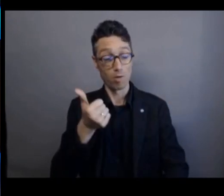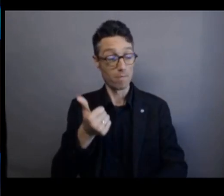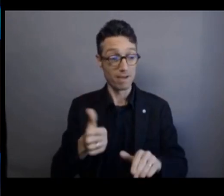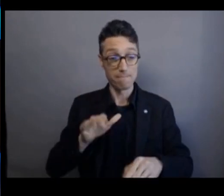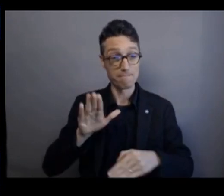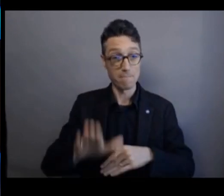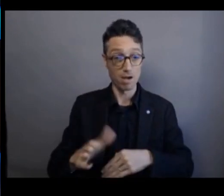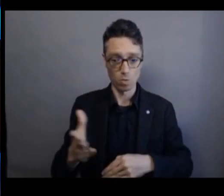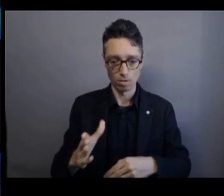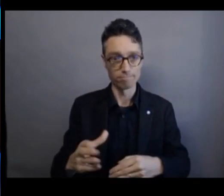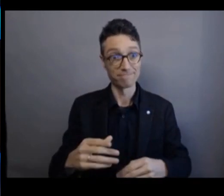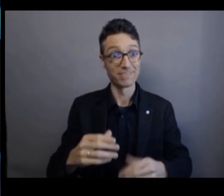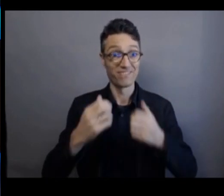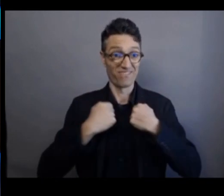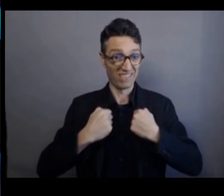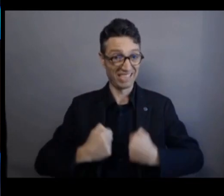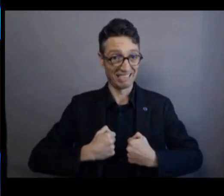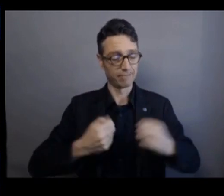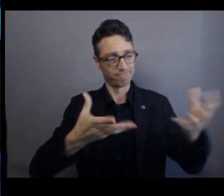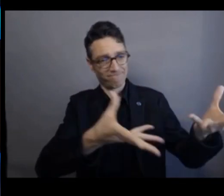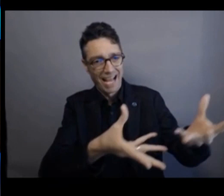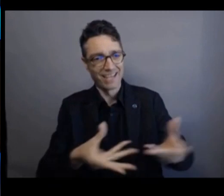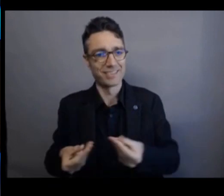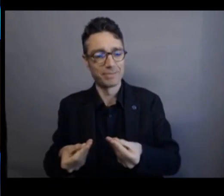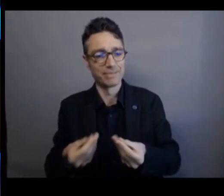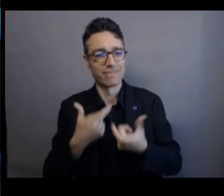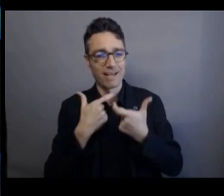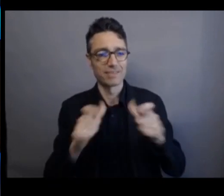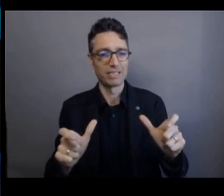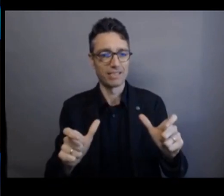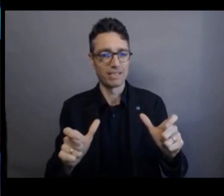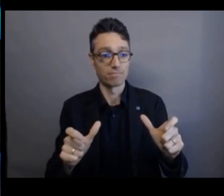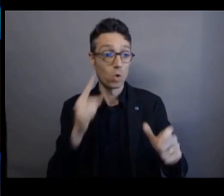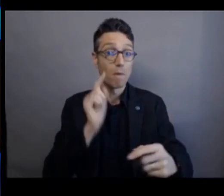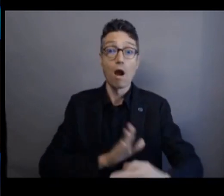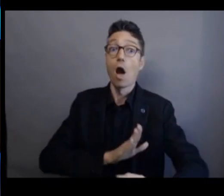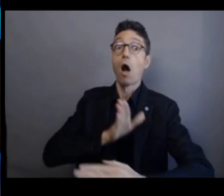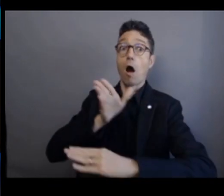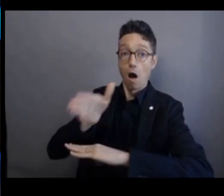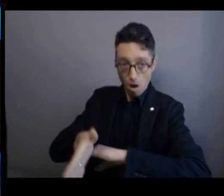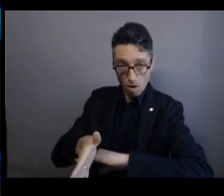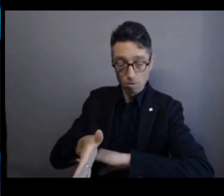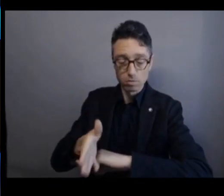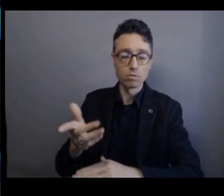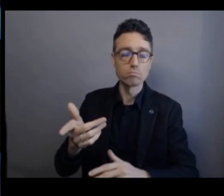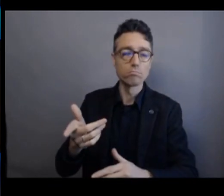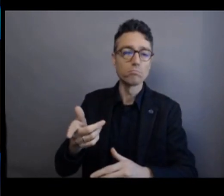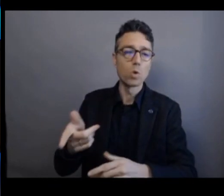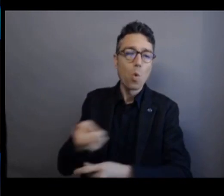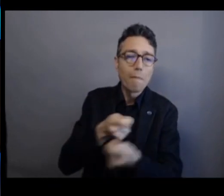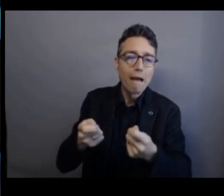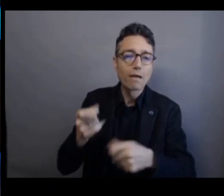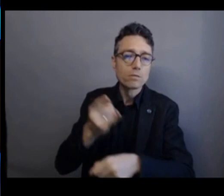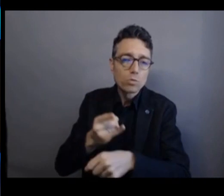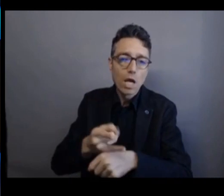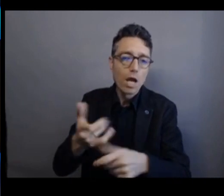physique pour permettre aux personnes de rentrer dans le commerce, l'hôtel, boulangerie ou le cabinet médical. Puis après, il y a le